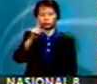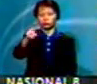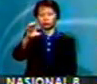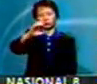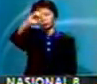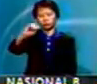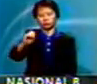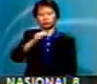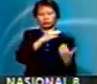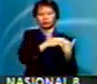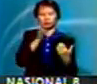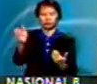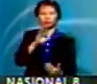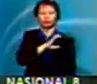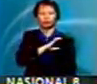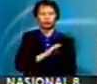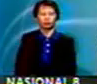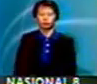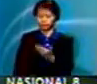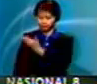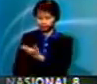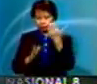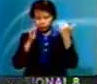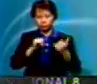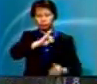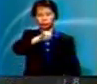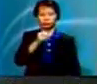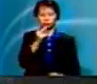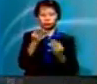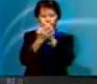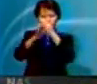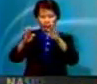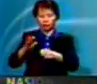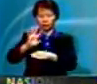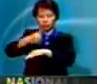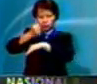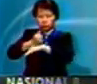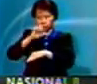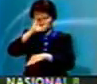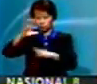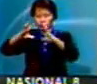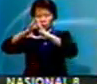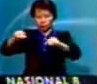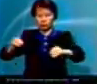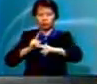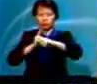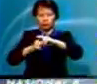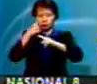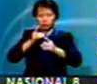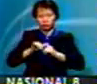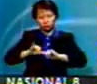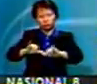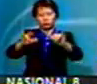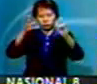100%. Dalam pada itu, beliau turut berharap jawatankuasa bebas yang telah dibentuk dapat mencari penyelesaian positif untuk